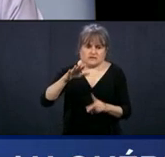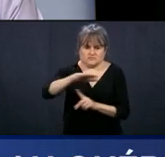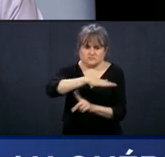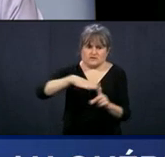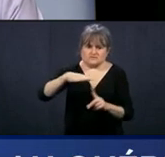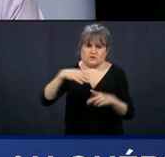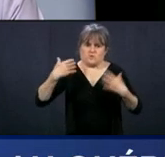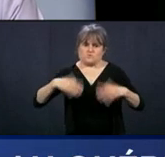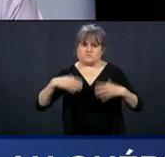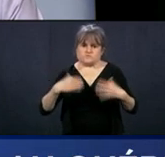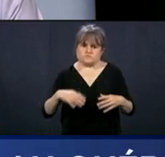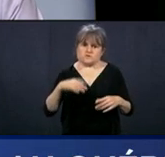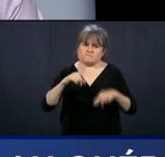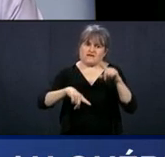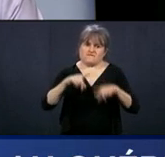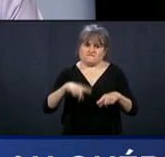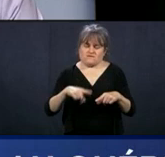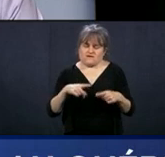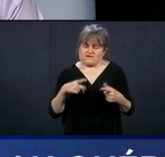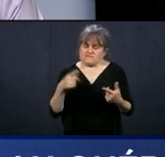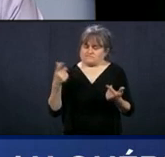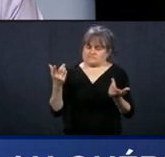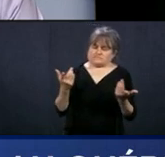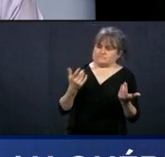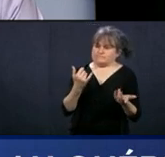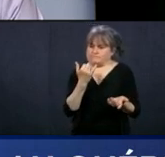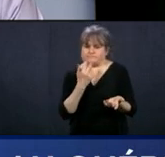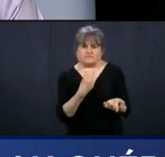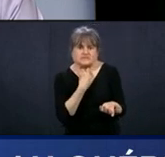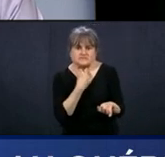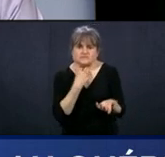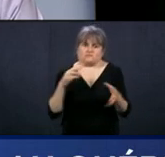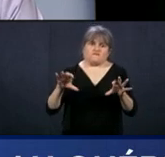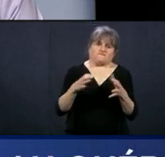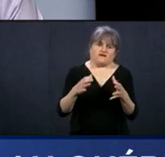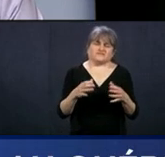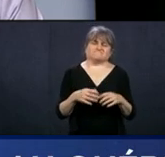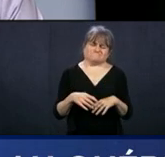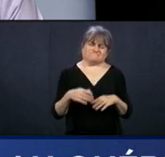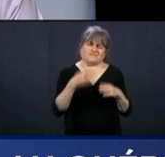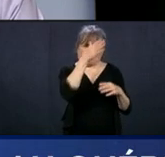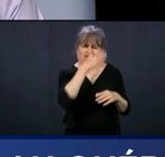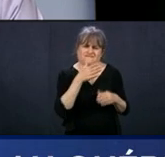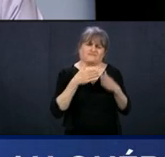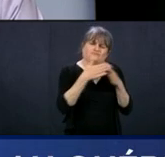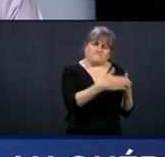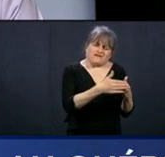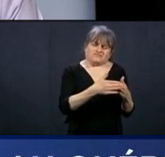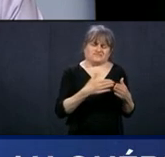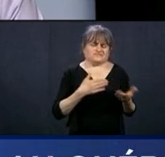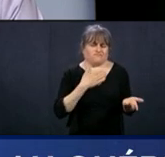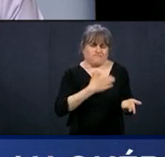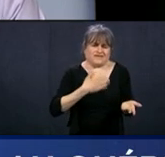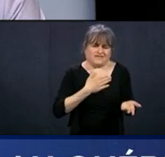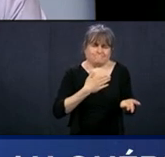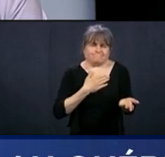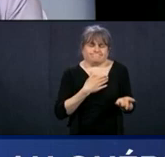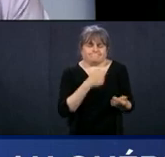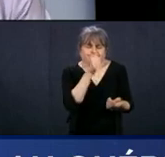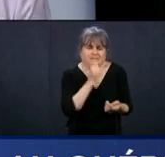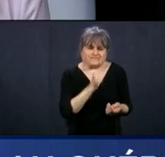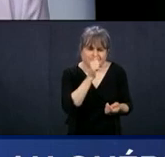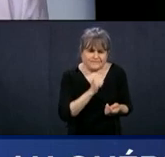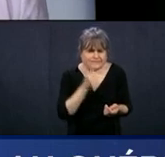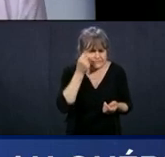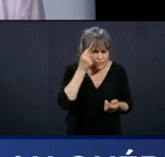certains désagréments. C'est une évidence. Donc, on demande aux parents et on les remercie aussi d'ailleurs d'être compréhensifs à l'égard